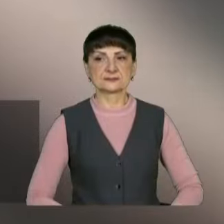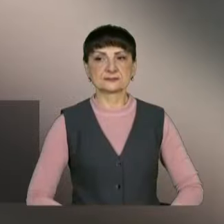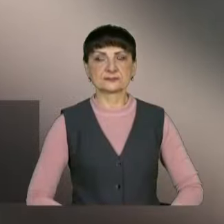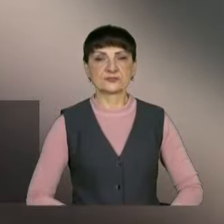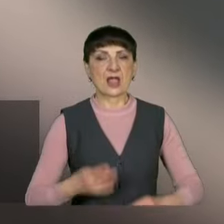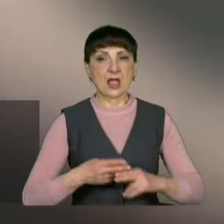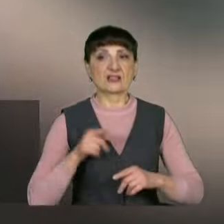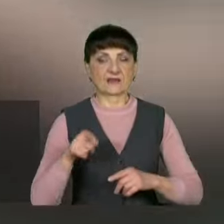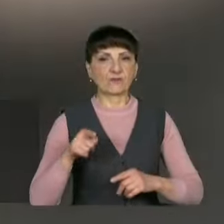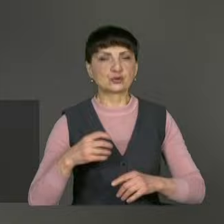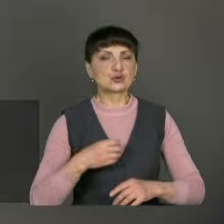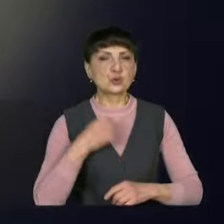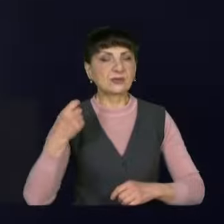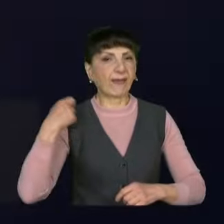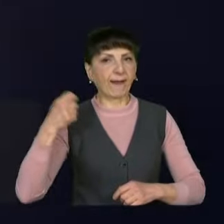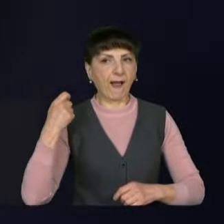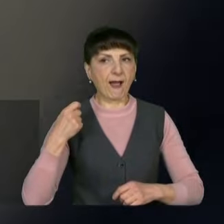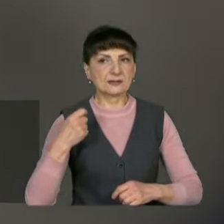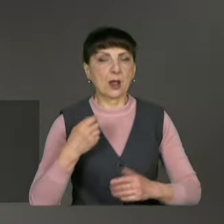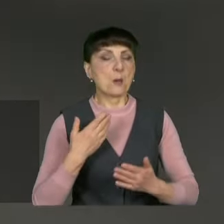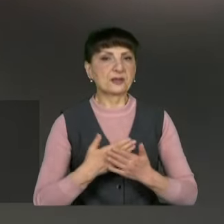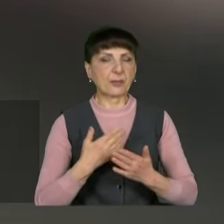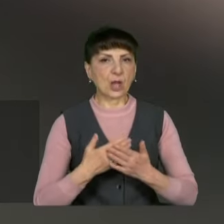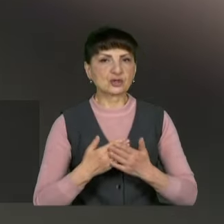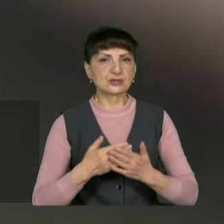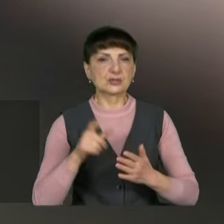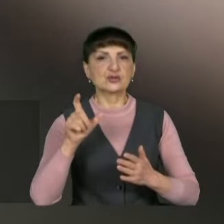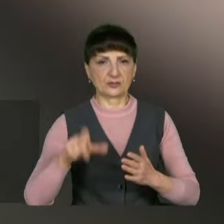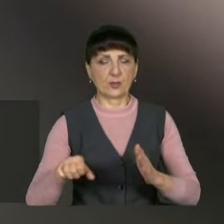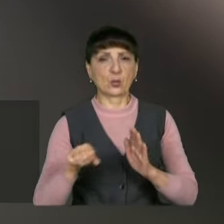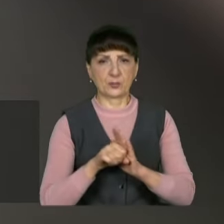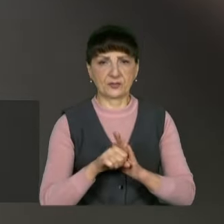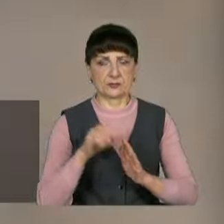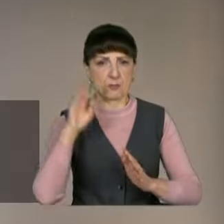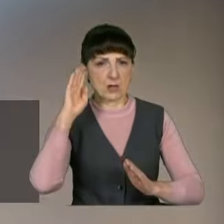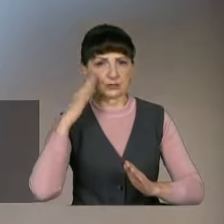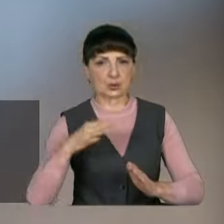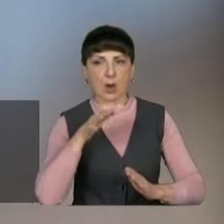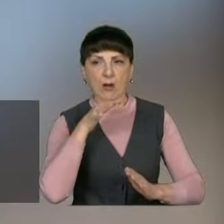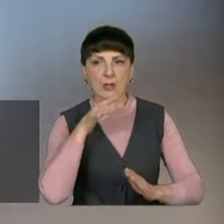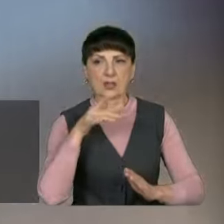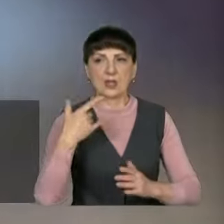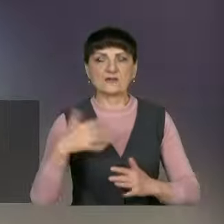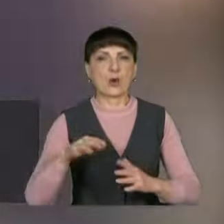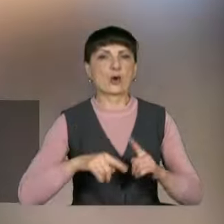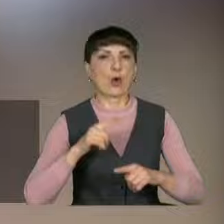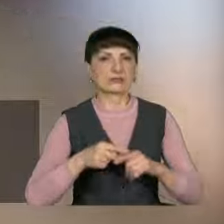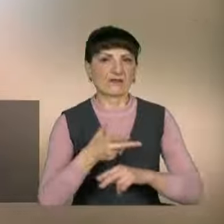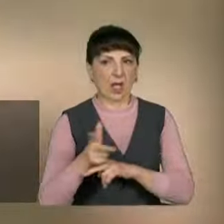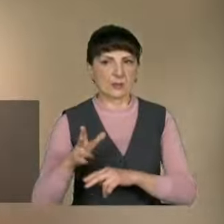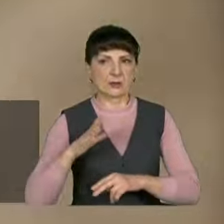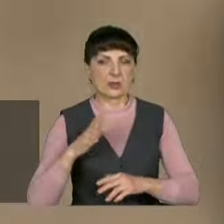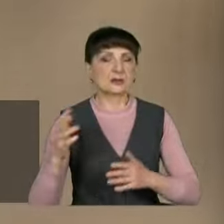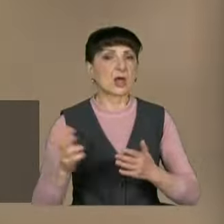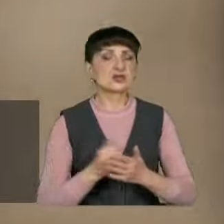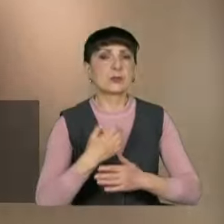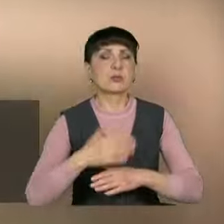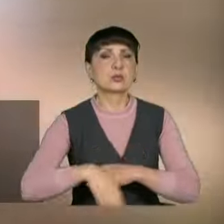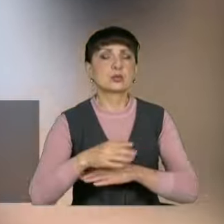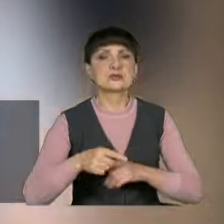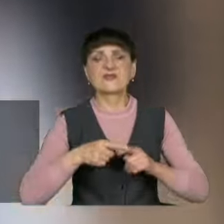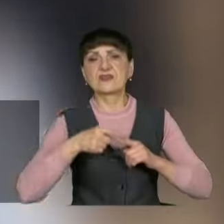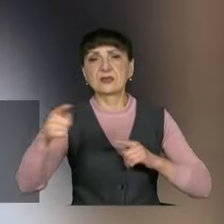Это те самые жуткие кадры, на которых предположительно убиты Нурсултан Насибханулы, которые сделали его родные. Мужчину нашли на пустыре в